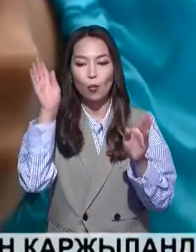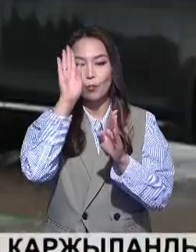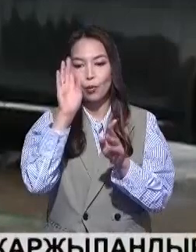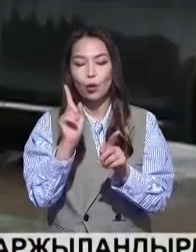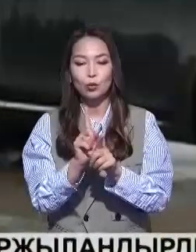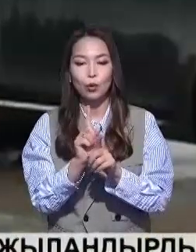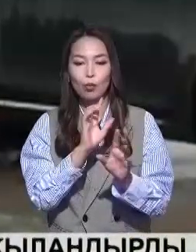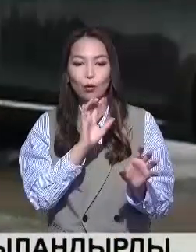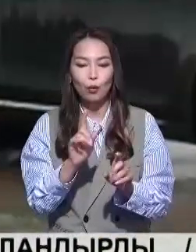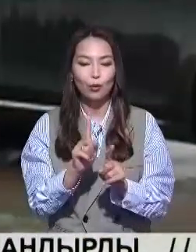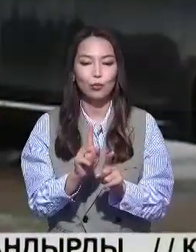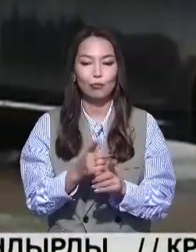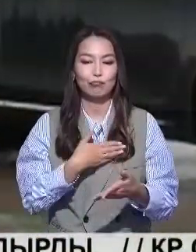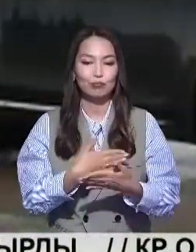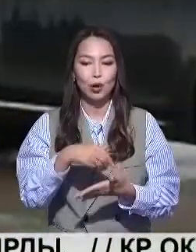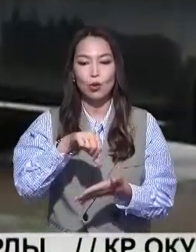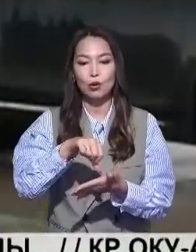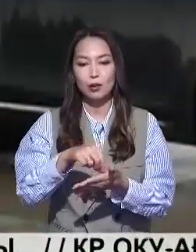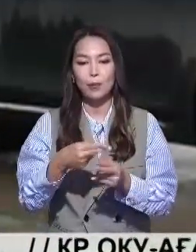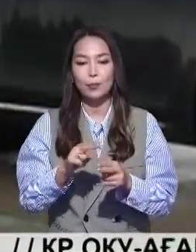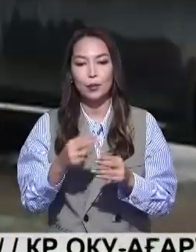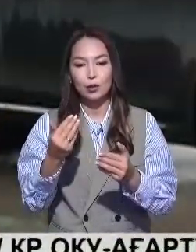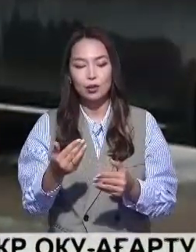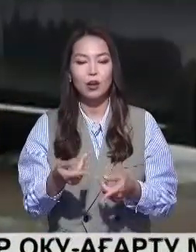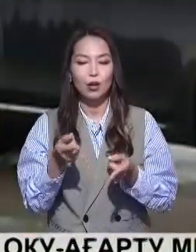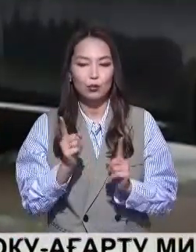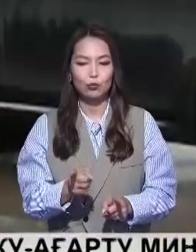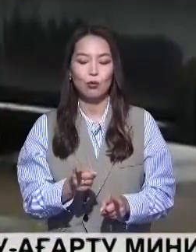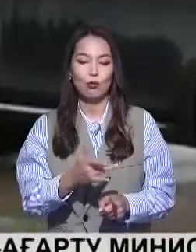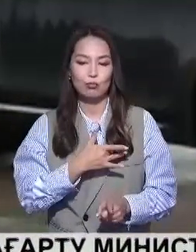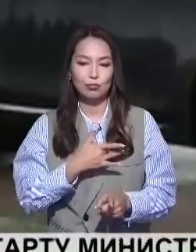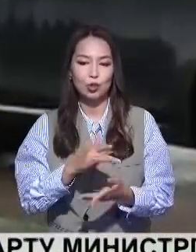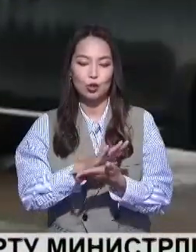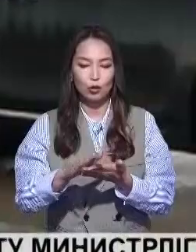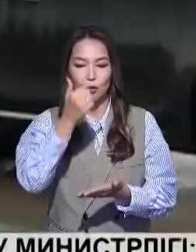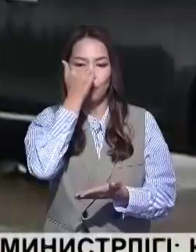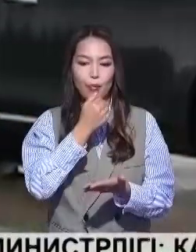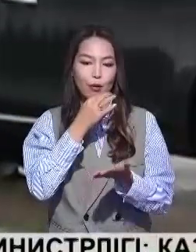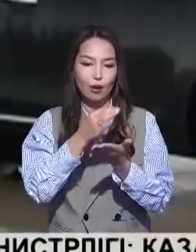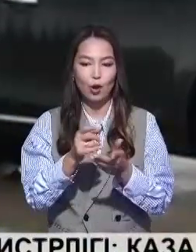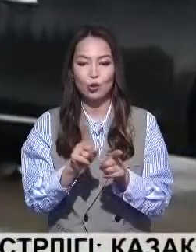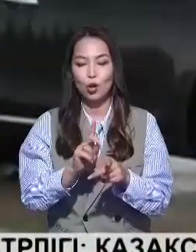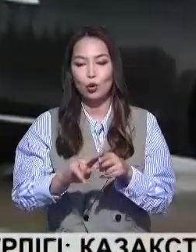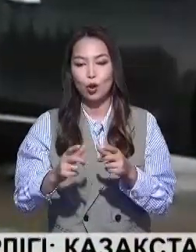бастауынан қорғауға үлес қосқаны үшін біз олардың шын жүректен алғысымызды осы кішкентай шоколадпен білдіріп жатырмыз.